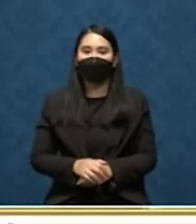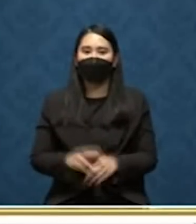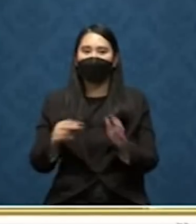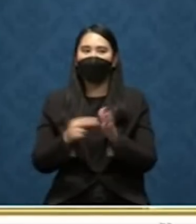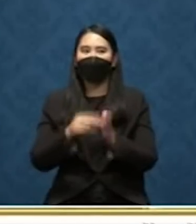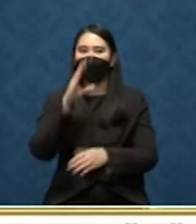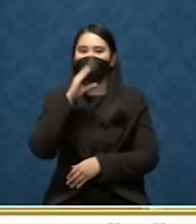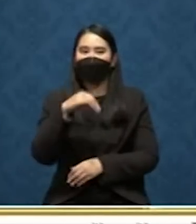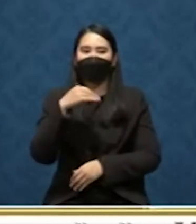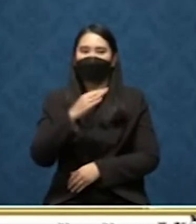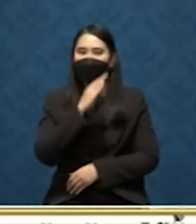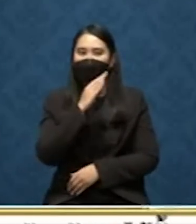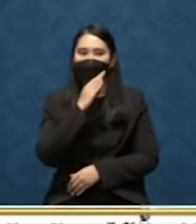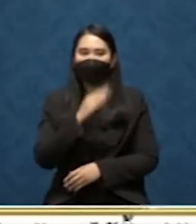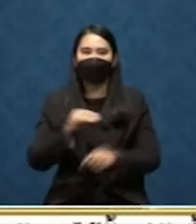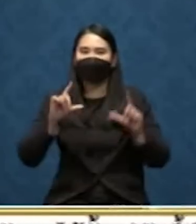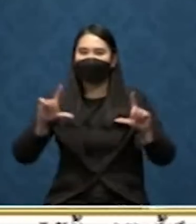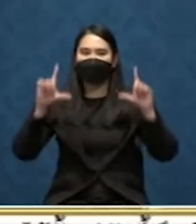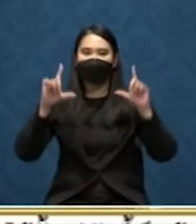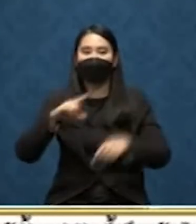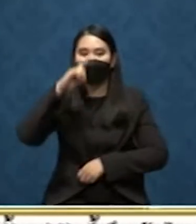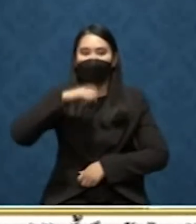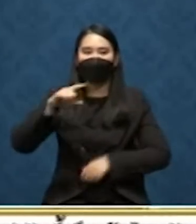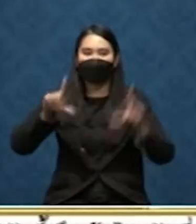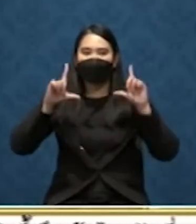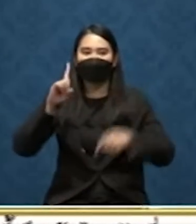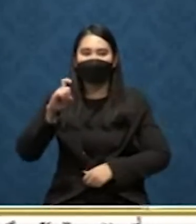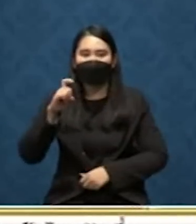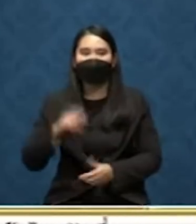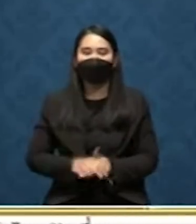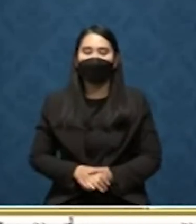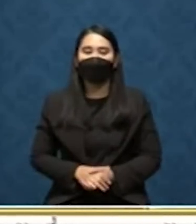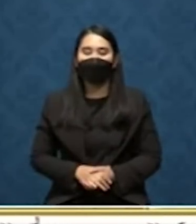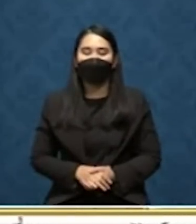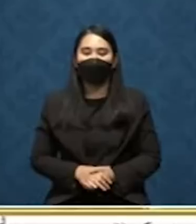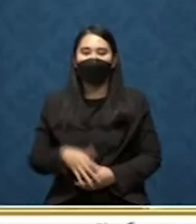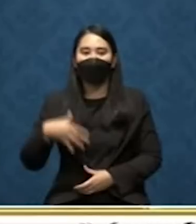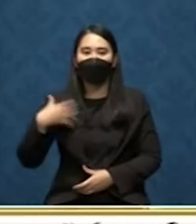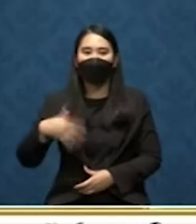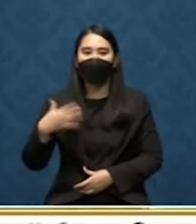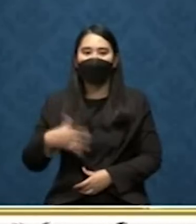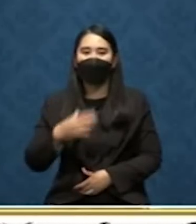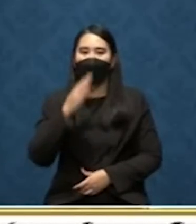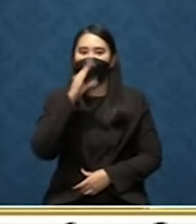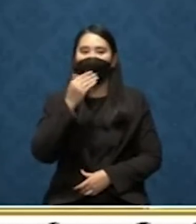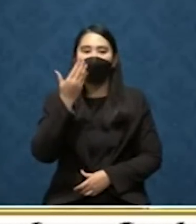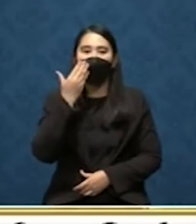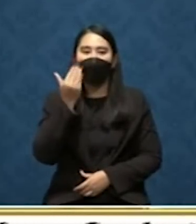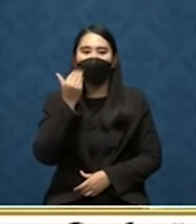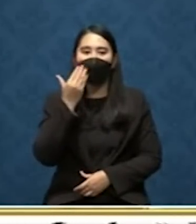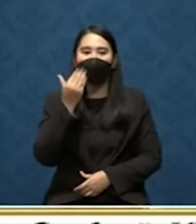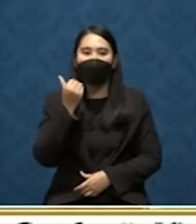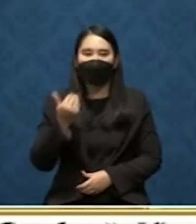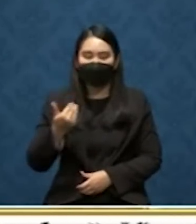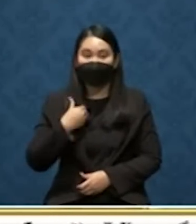บิดเบือนสด ๆ และเสียหายกับประเทศไทยสุดยอดจ ครับ คุยโโอ้อวดสุดยอดจิ